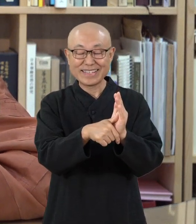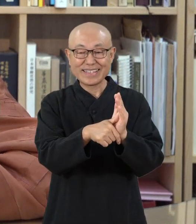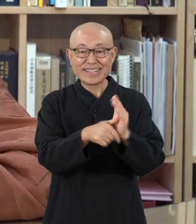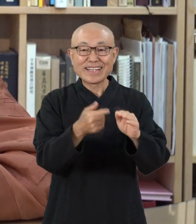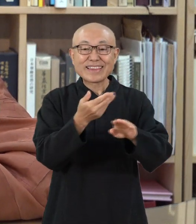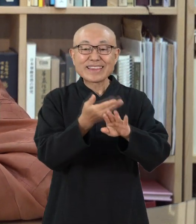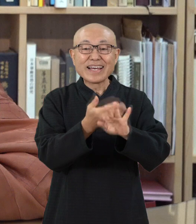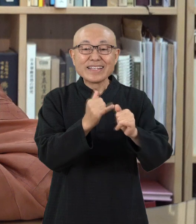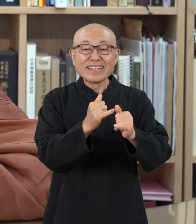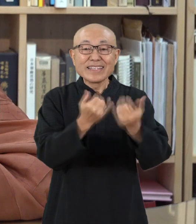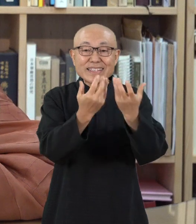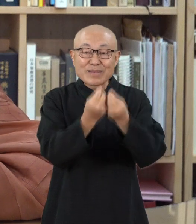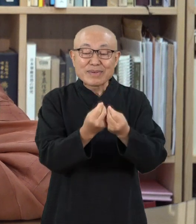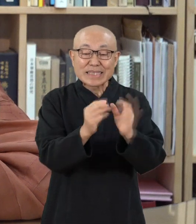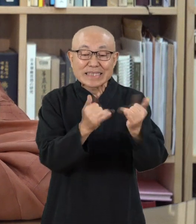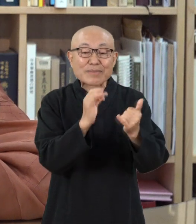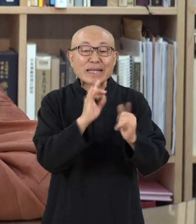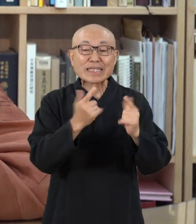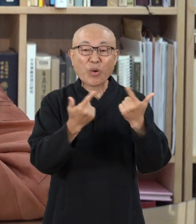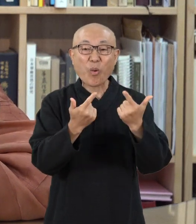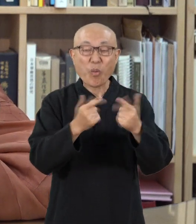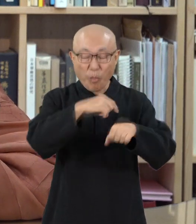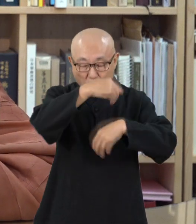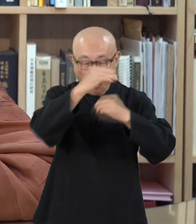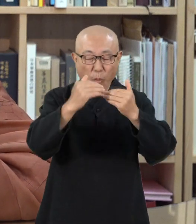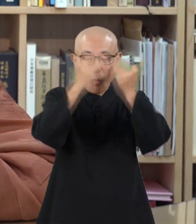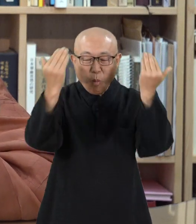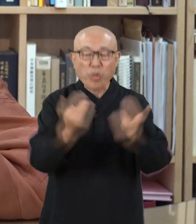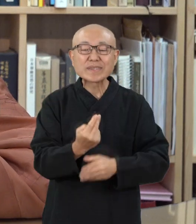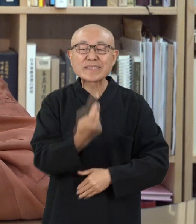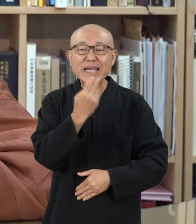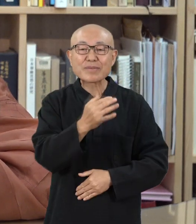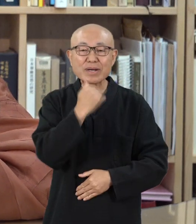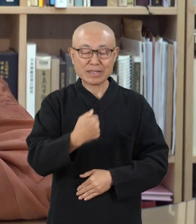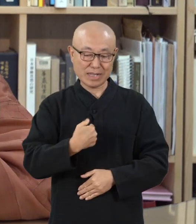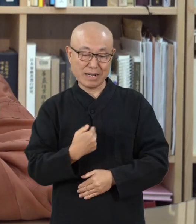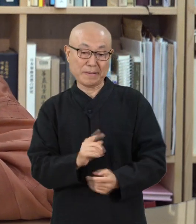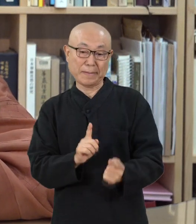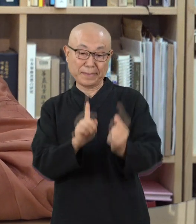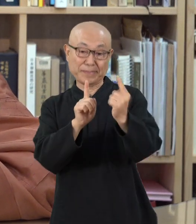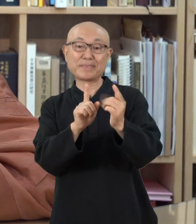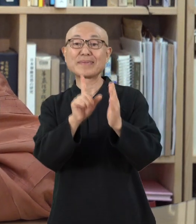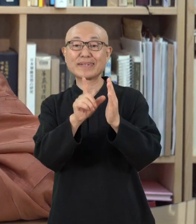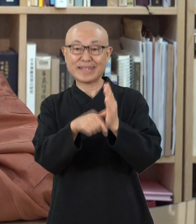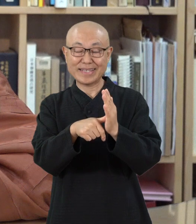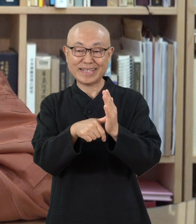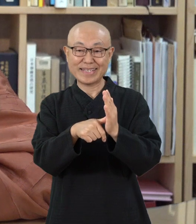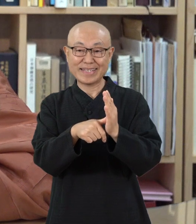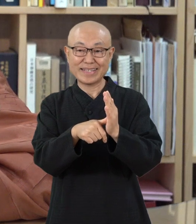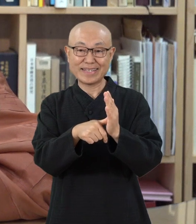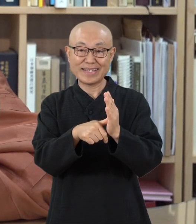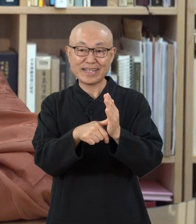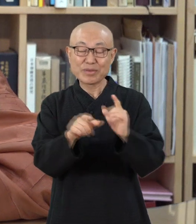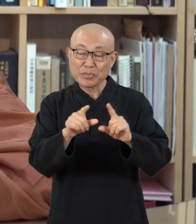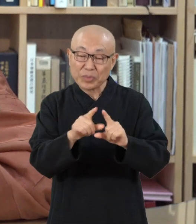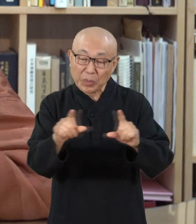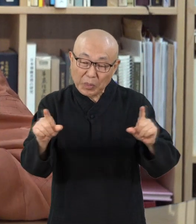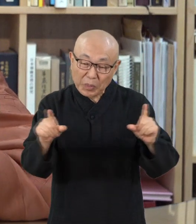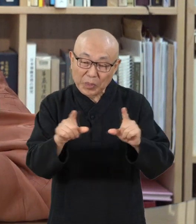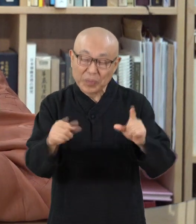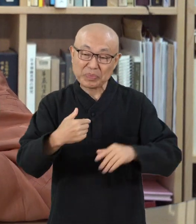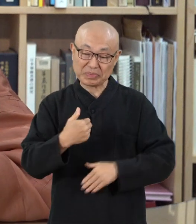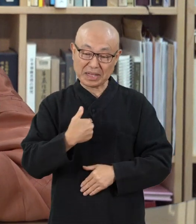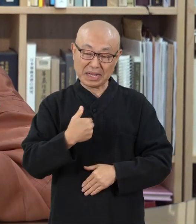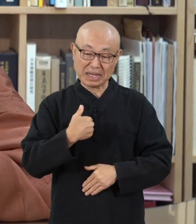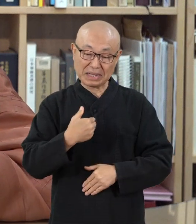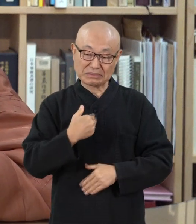다른 생명, 인간뿐만이 아니라 모든 다른 생명과 내가 서로 상대하고 있을 때 보통은